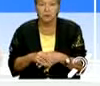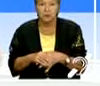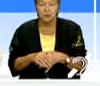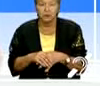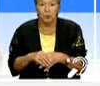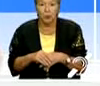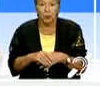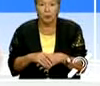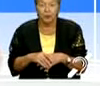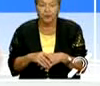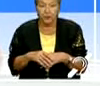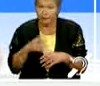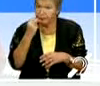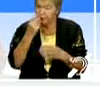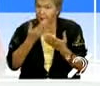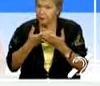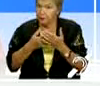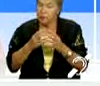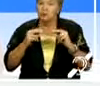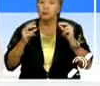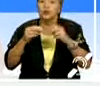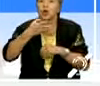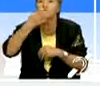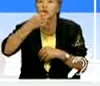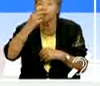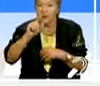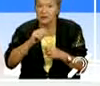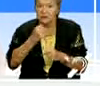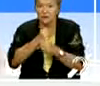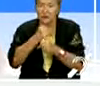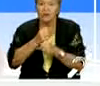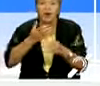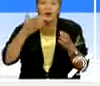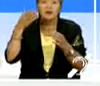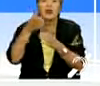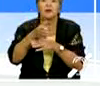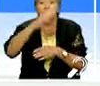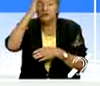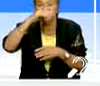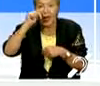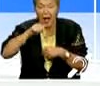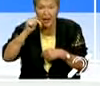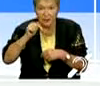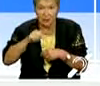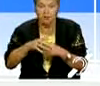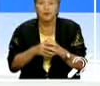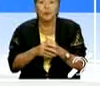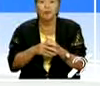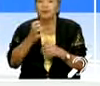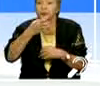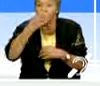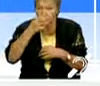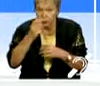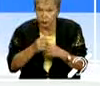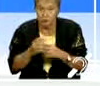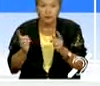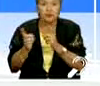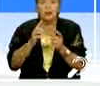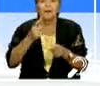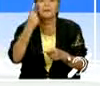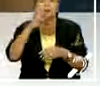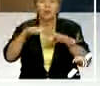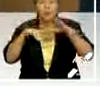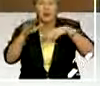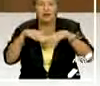Bun găsit, iată, vorbim despre mai multe ședințe care au loc în cursul zilei de astăzi, ședințe între